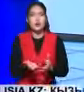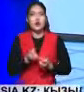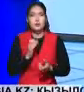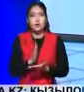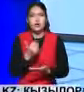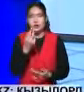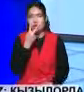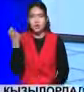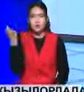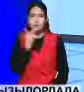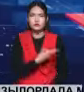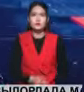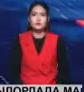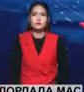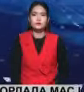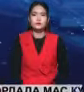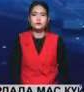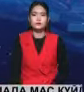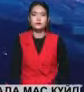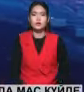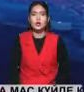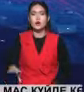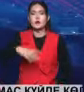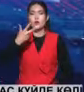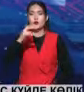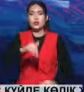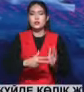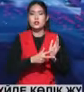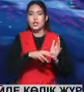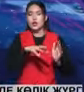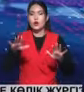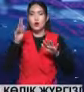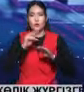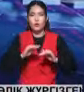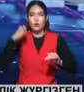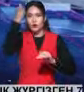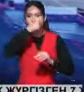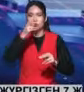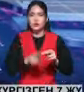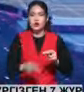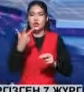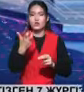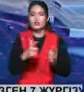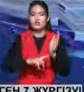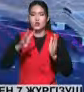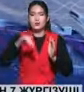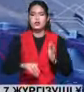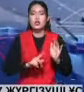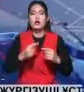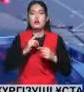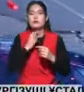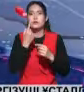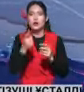Аружан Задабек айтады. Биыл 3 800 000 оқушы оқу жылын аяқтайды. Оның 374 000 бастауыш